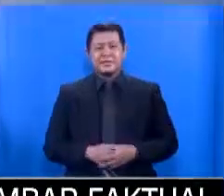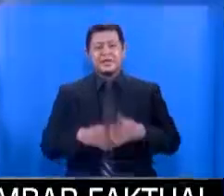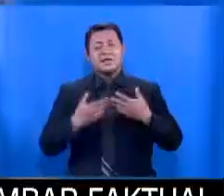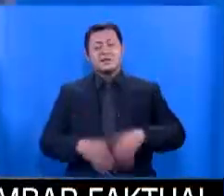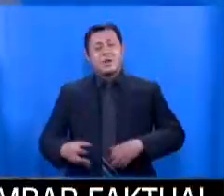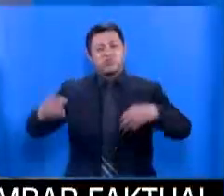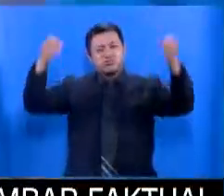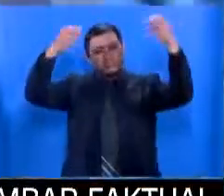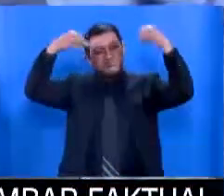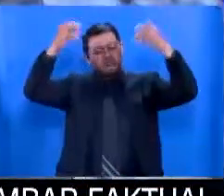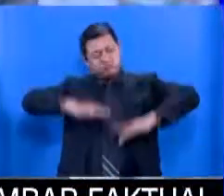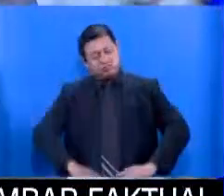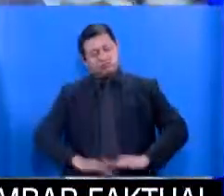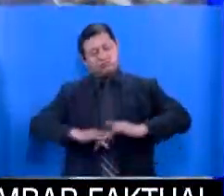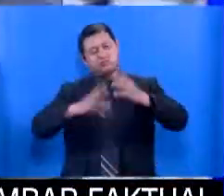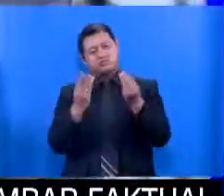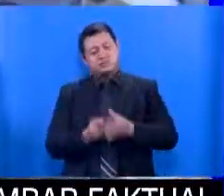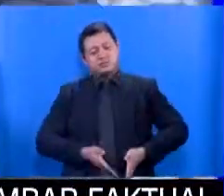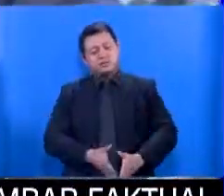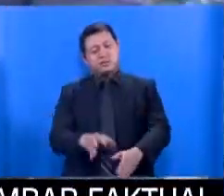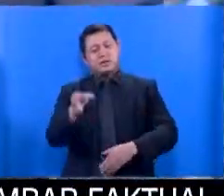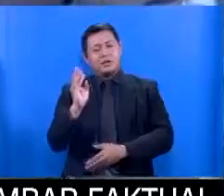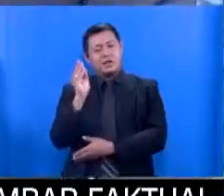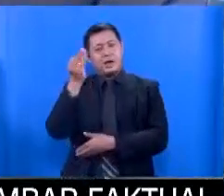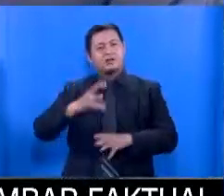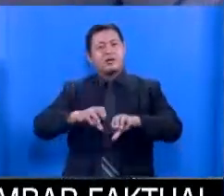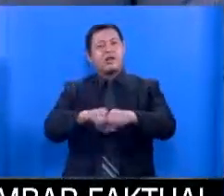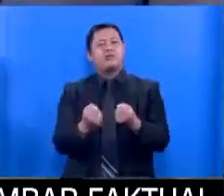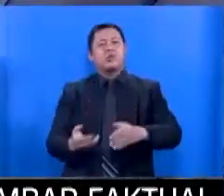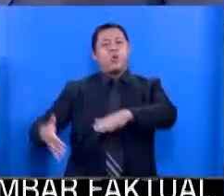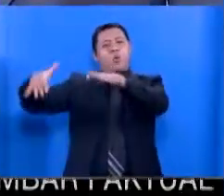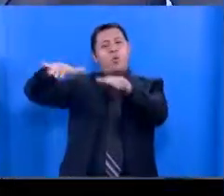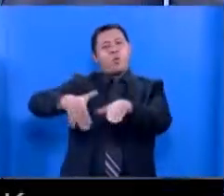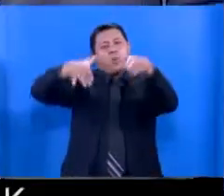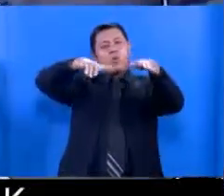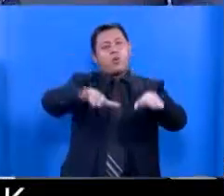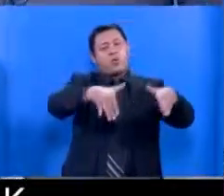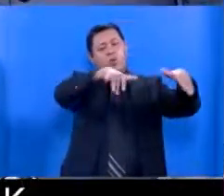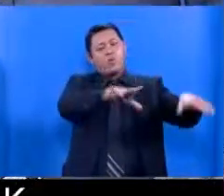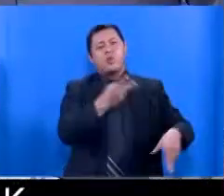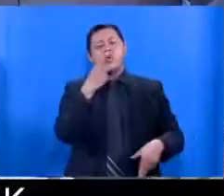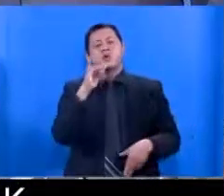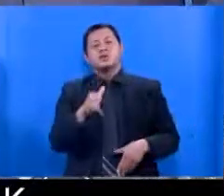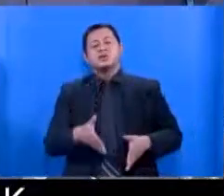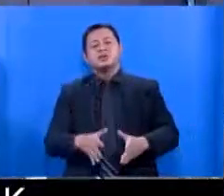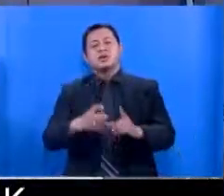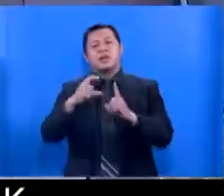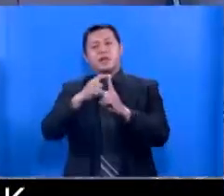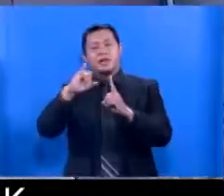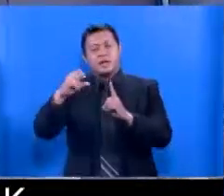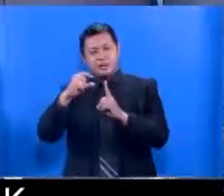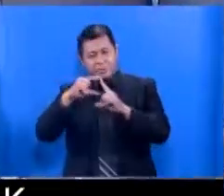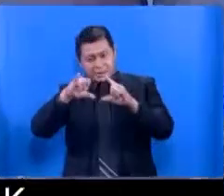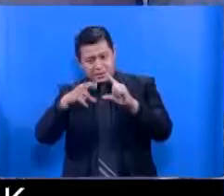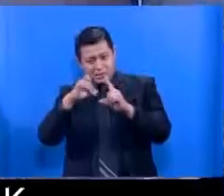Usai diguyur hujan dan terendam banjir, sejumlah jalan di ibu kota rusak dan bergelombang. Jalan yang rusak ini tampak di Jalan DI Panjaitan, Jakarta